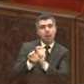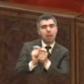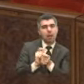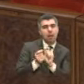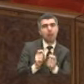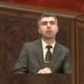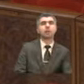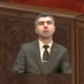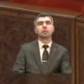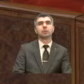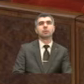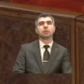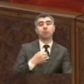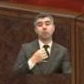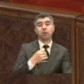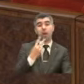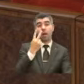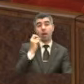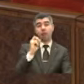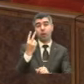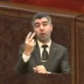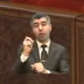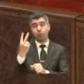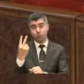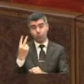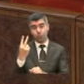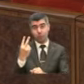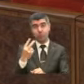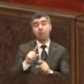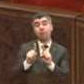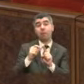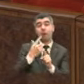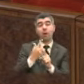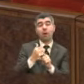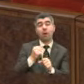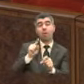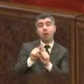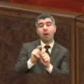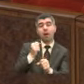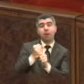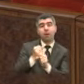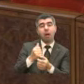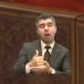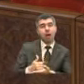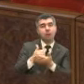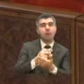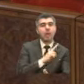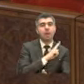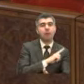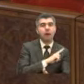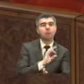بين التعديلات المهمة ديال 2002 اللي جعل التأمين على الحوادث الشغل إجباري، وإلا فإن قبل 2002 ما كانش التأمين على الحوادث